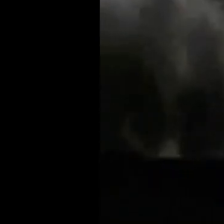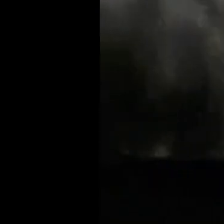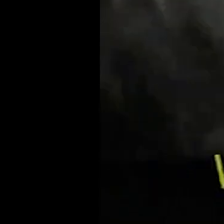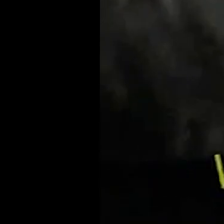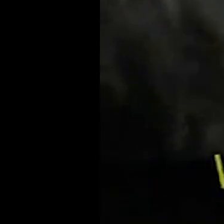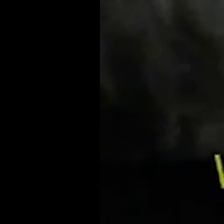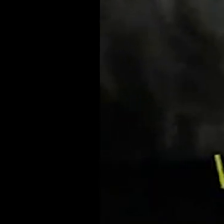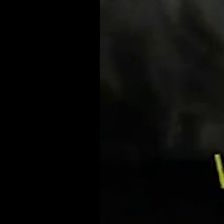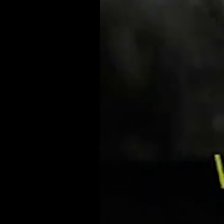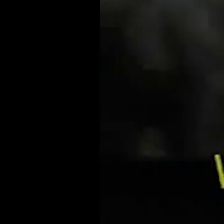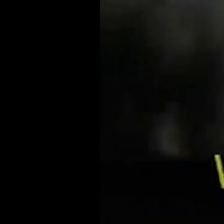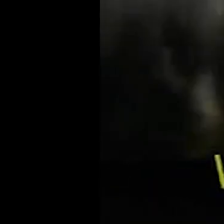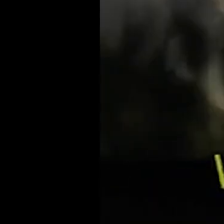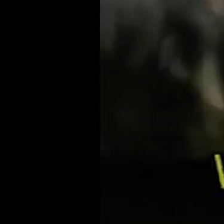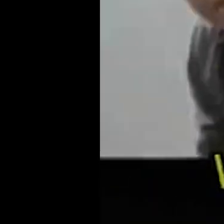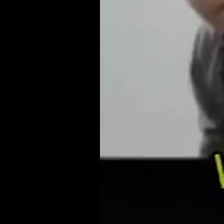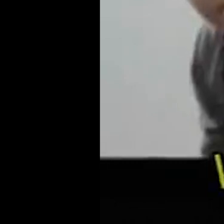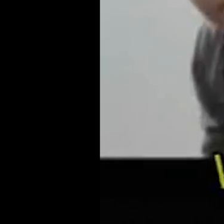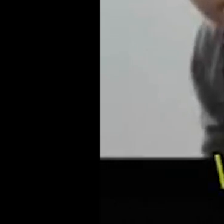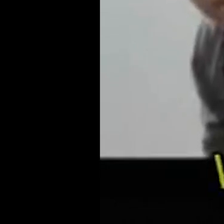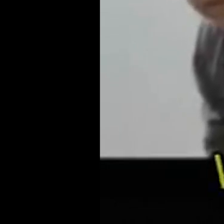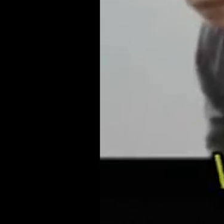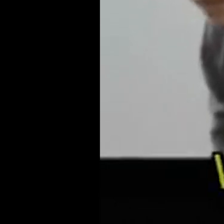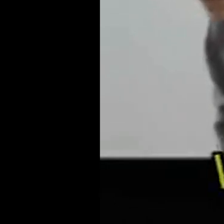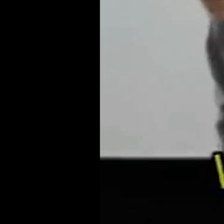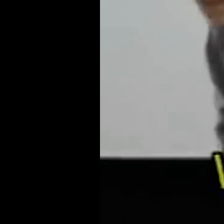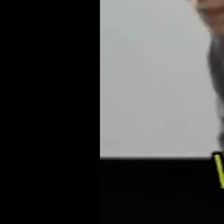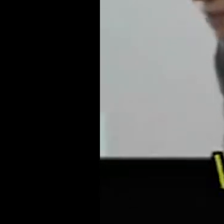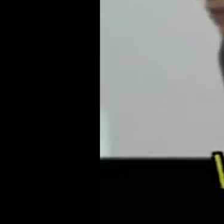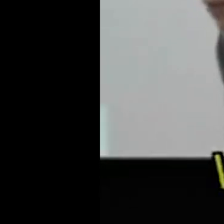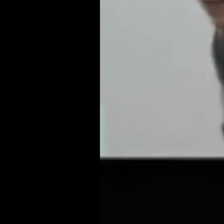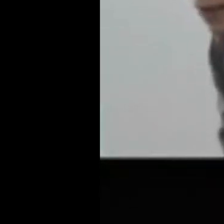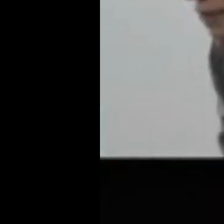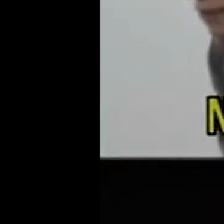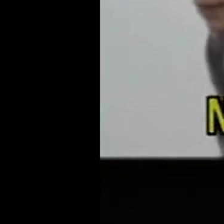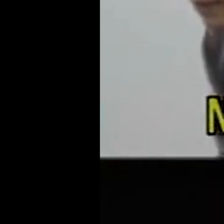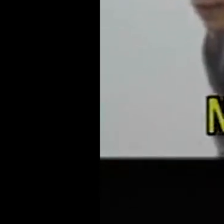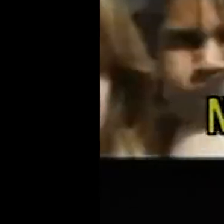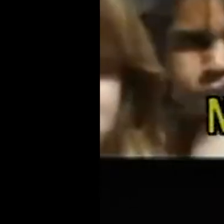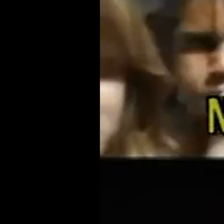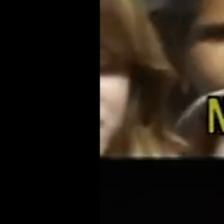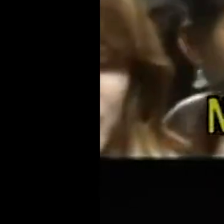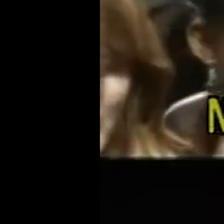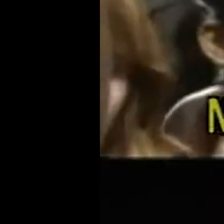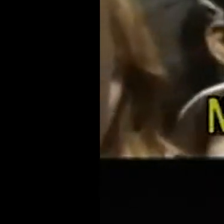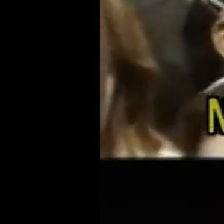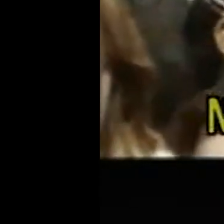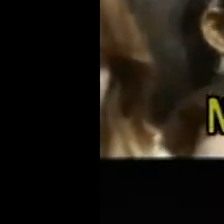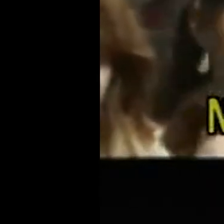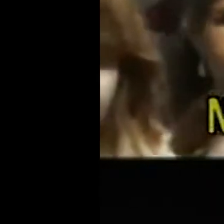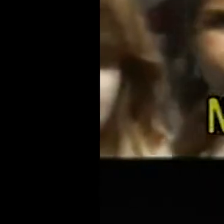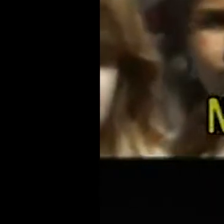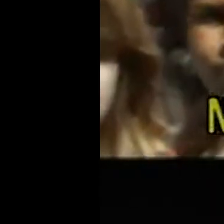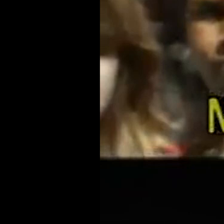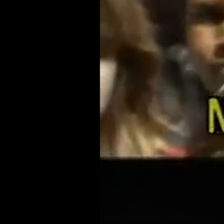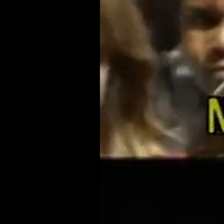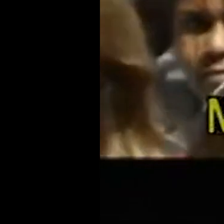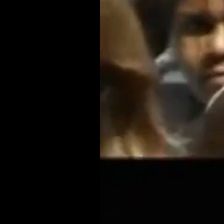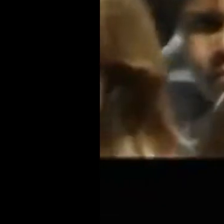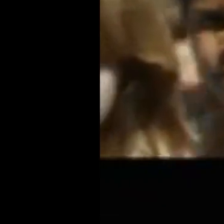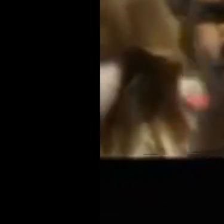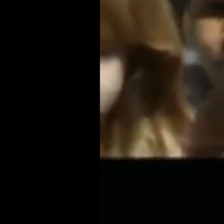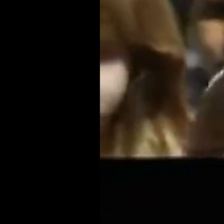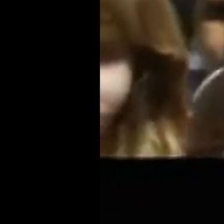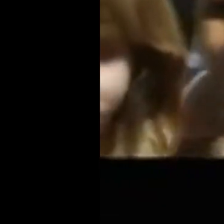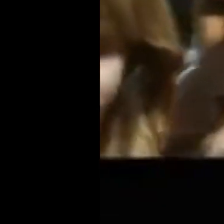il passe les bornes là. Et puis franchement, François te prend pas la tête quoi. De toute façon, t'as vu comment il nous parle? Peu importe les circonstances, le fait est qu'il a pété les plombs et c'est grave.